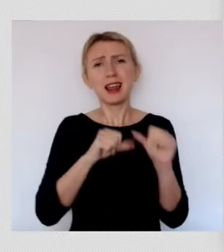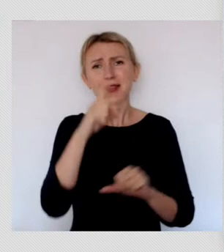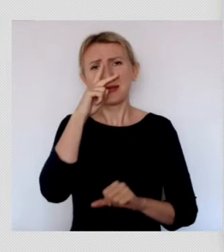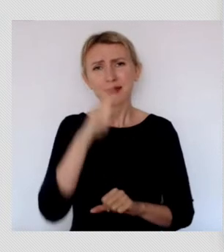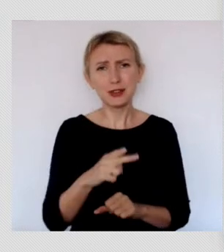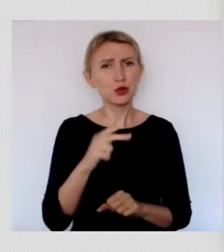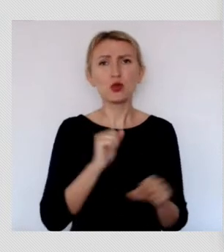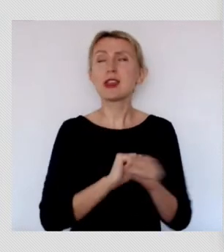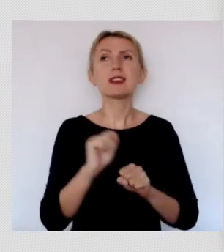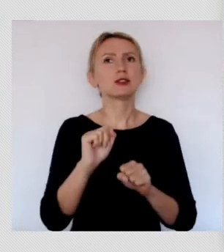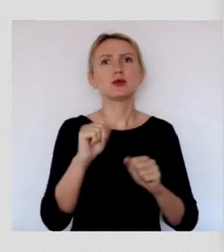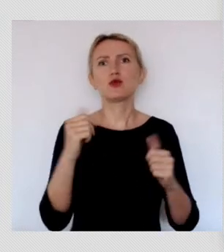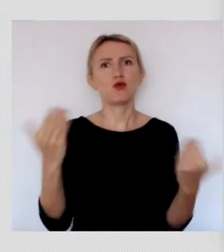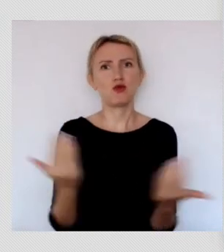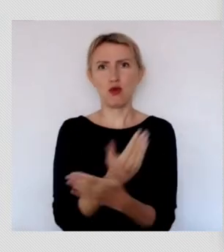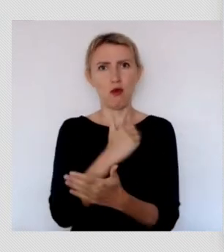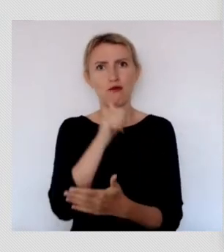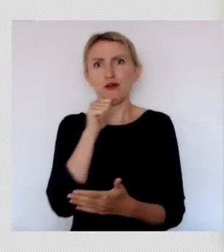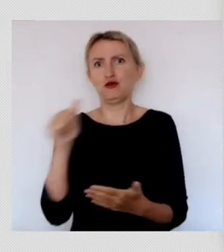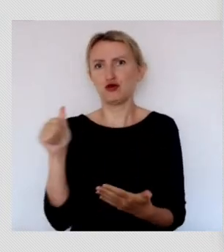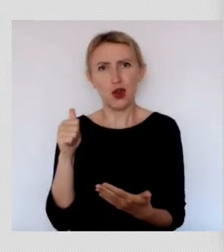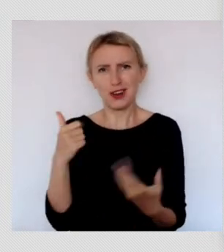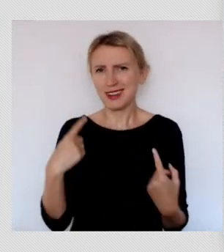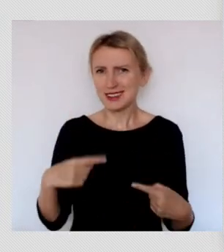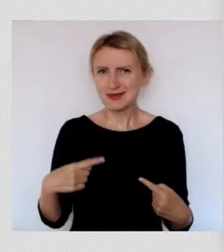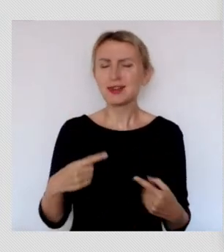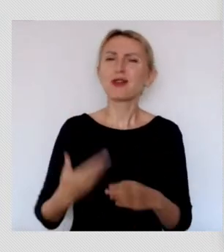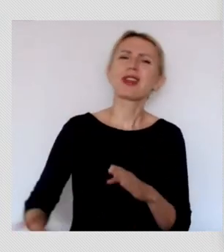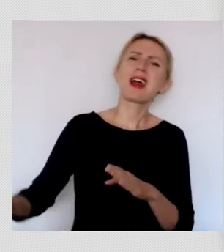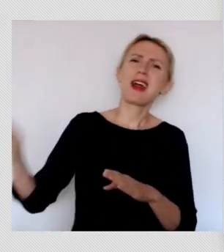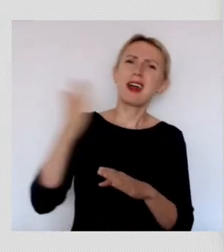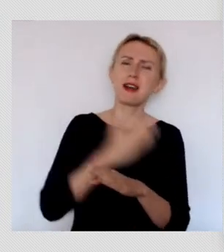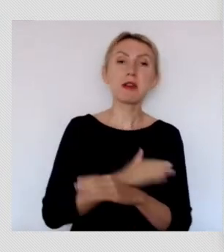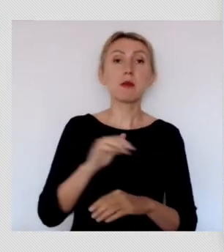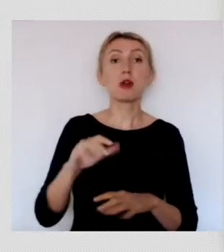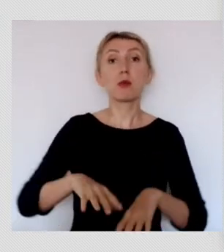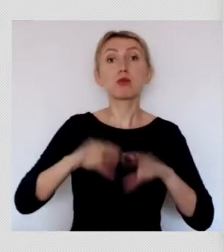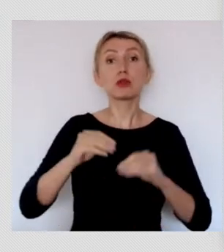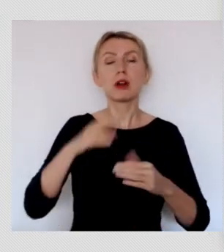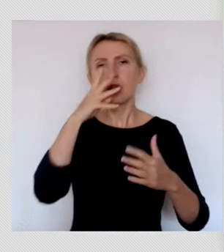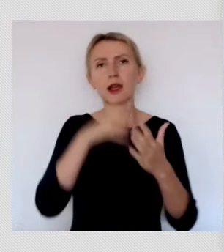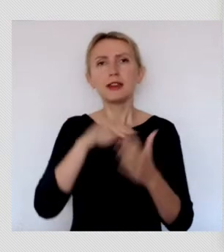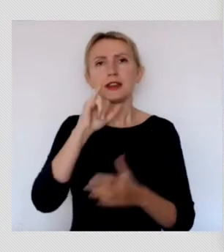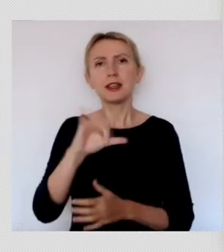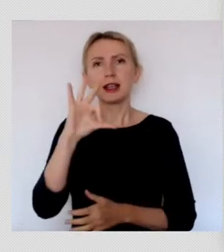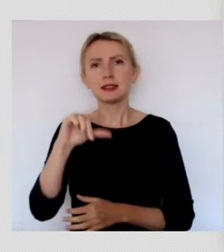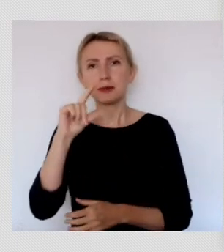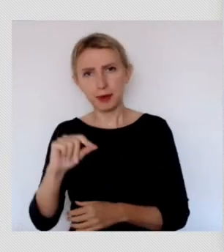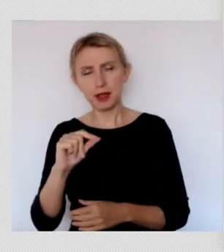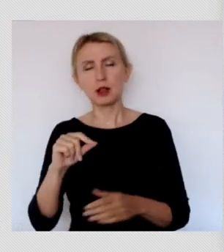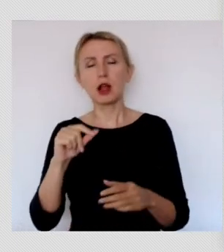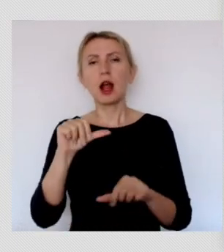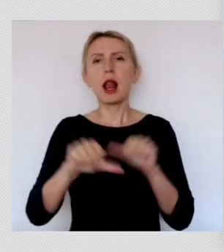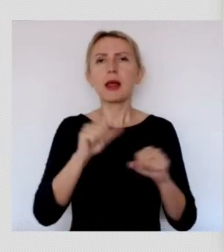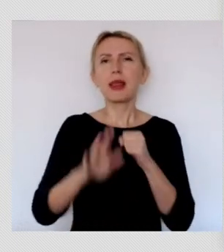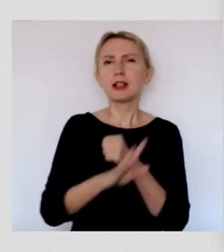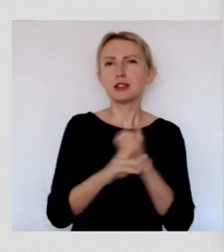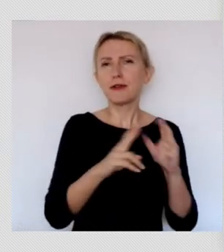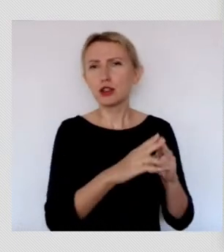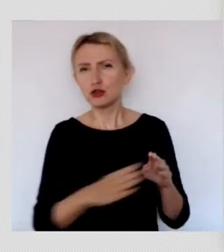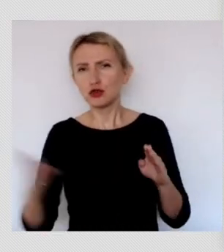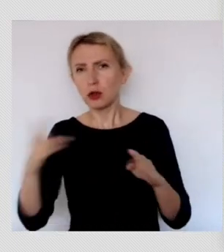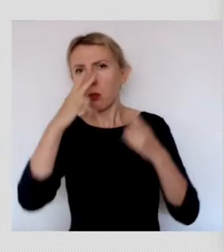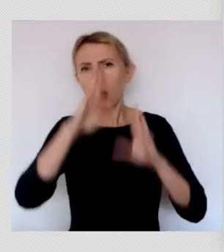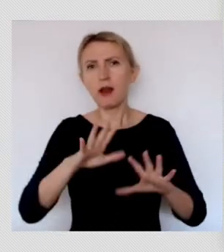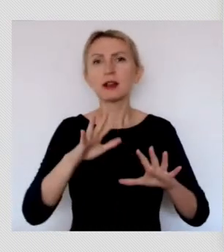się pojawiło wczoraj. Moje pierwsze raporty dla ISP pod końca 90. pokazywały